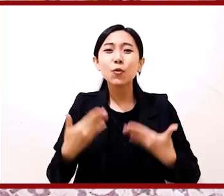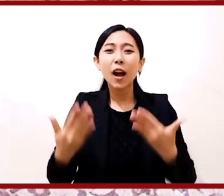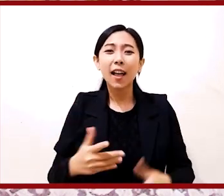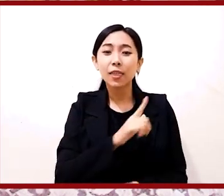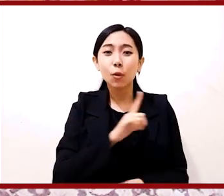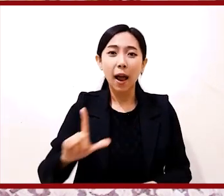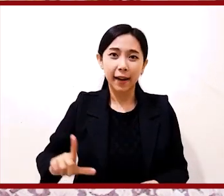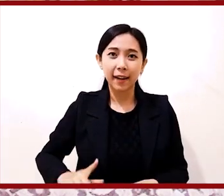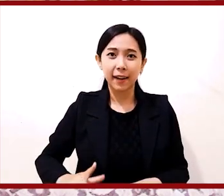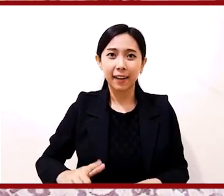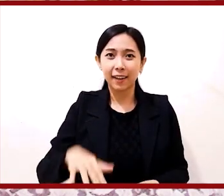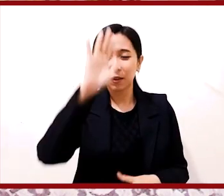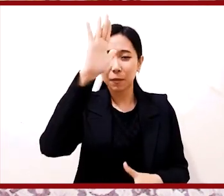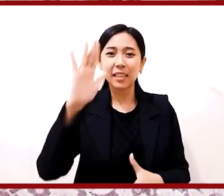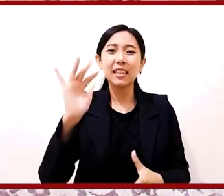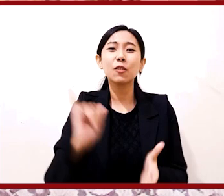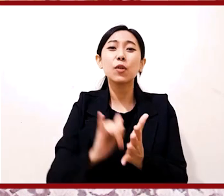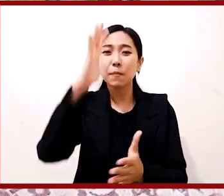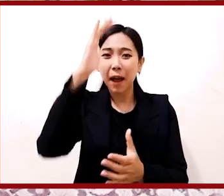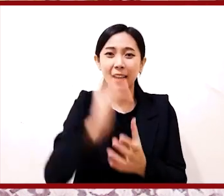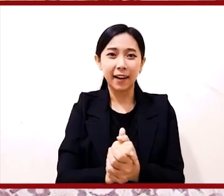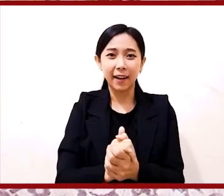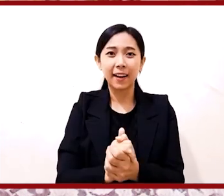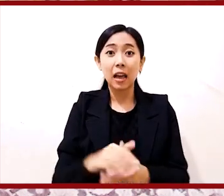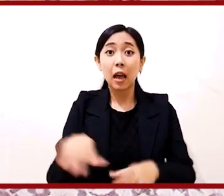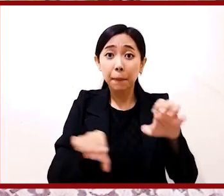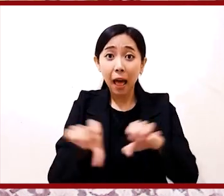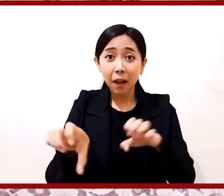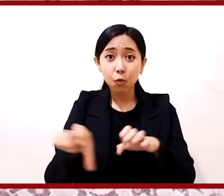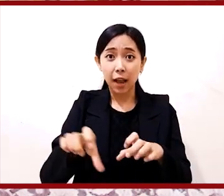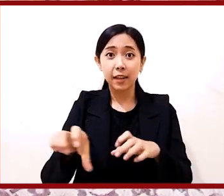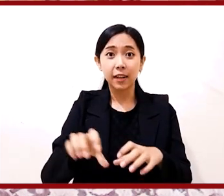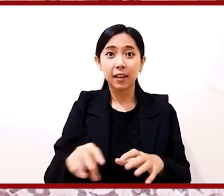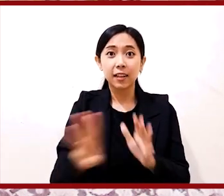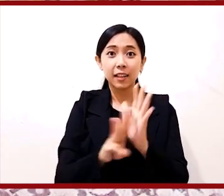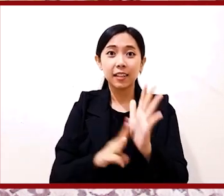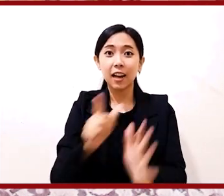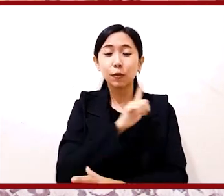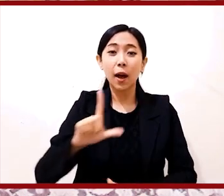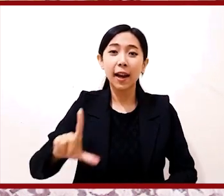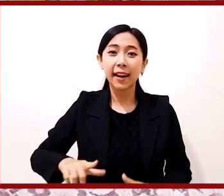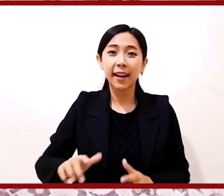Tuhan. Beriman yang disukai oleh Tuhan berarti melakukan apa yang Tuhan